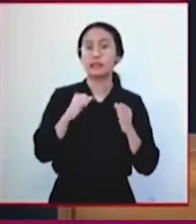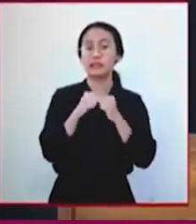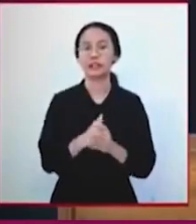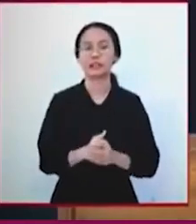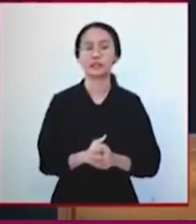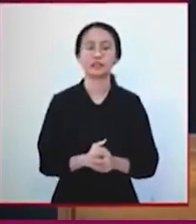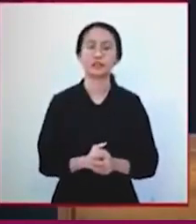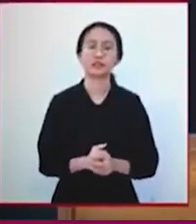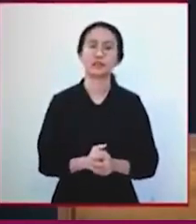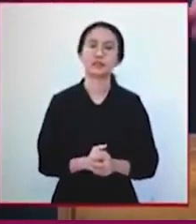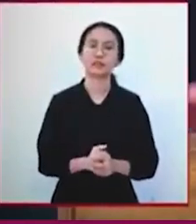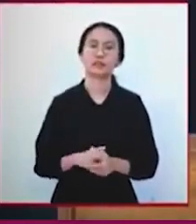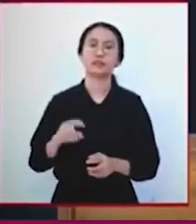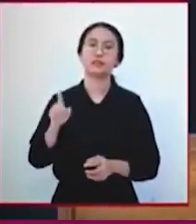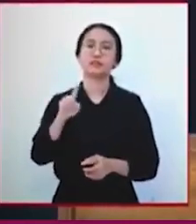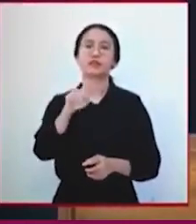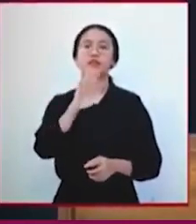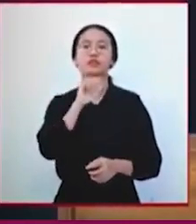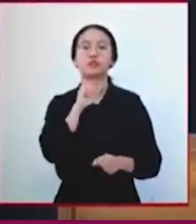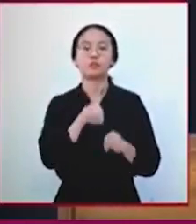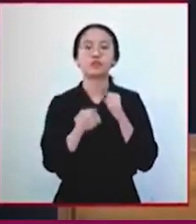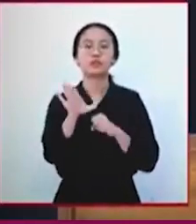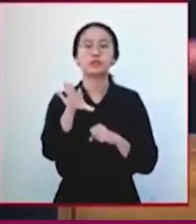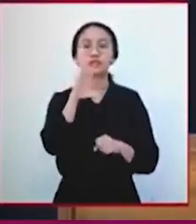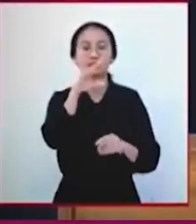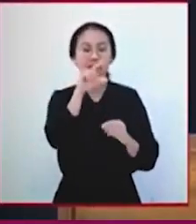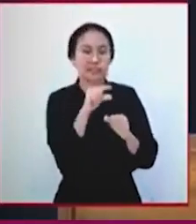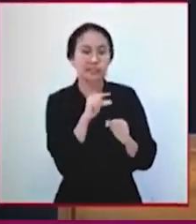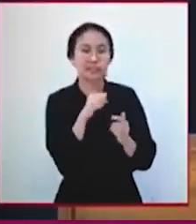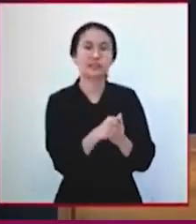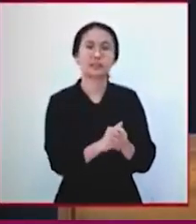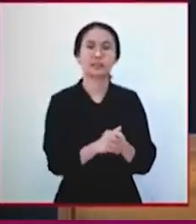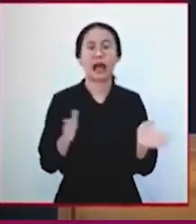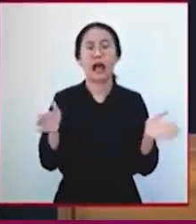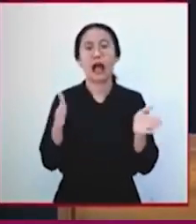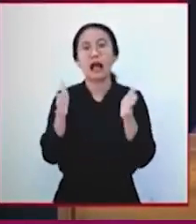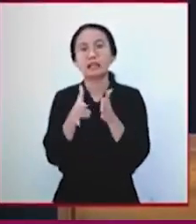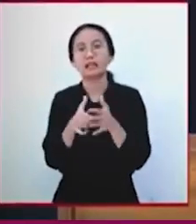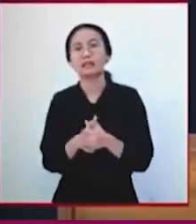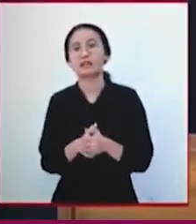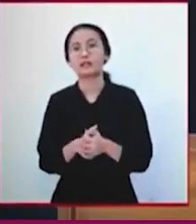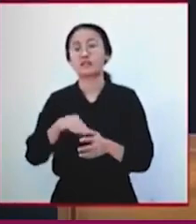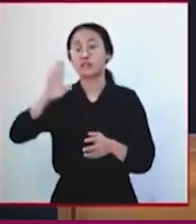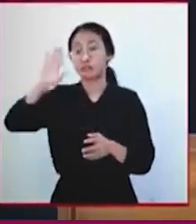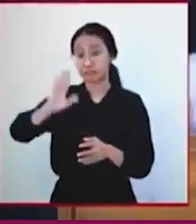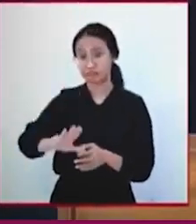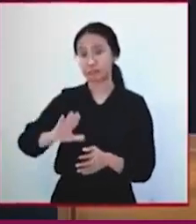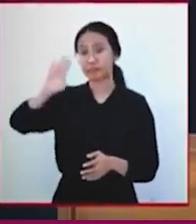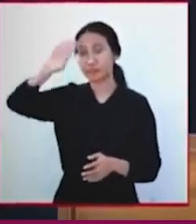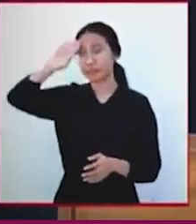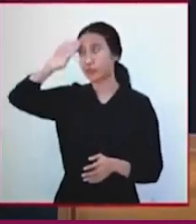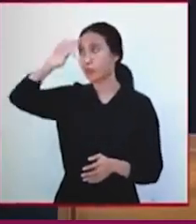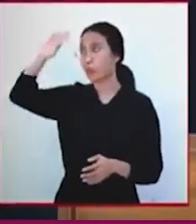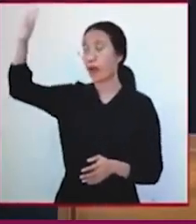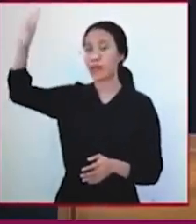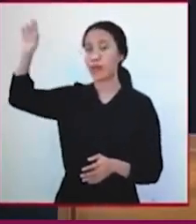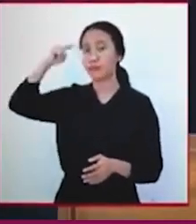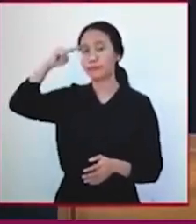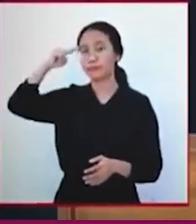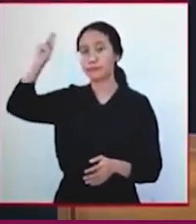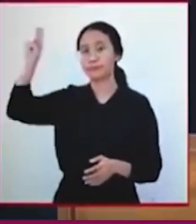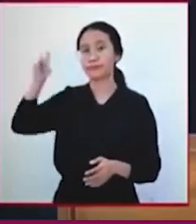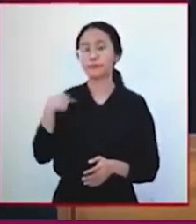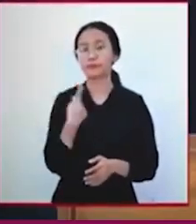pernah sana sebaiknya kamu sedikit berkata-kata jangan obral janji pada Tuhan karena dia ada di surga kamu ada di bumi tapi saya